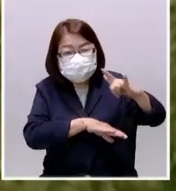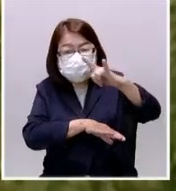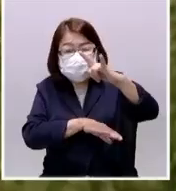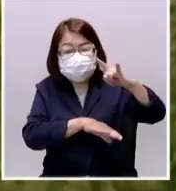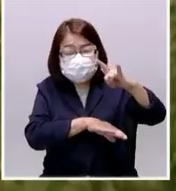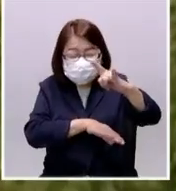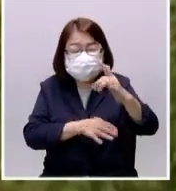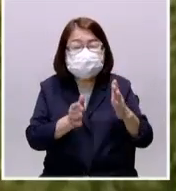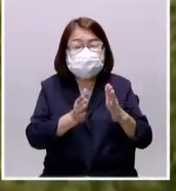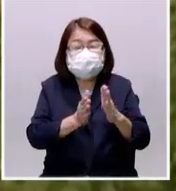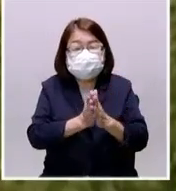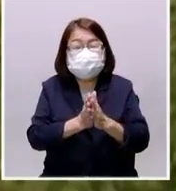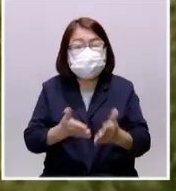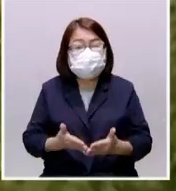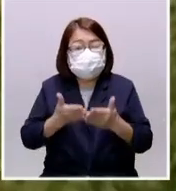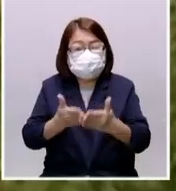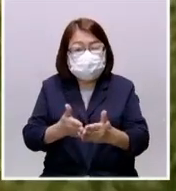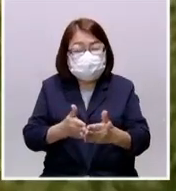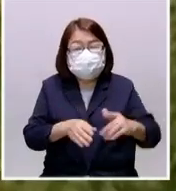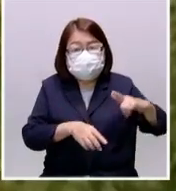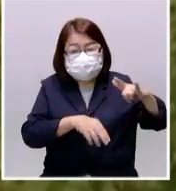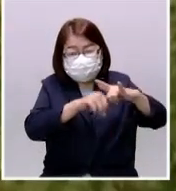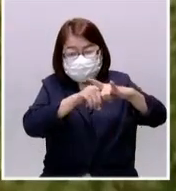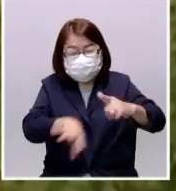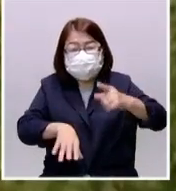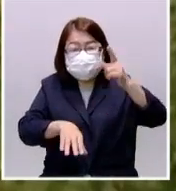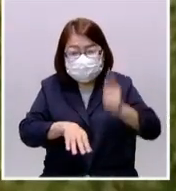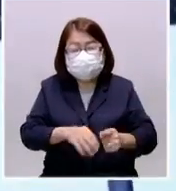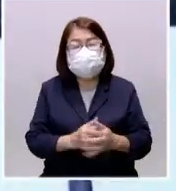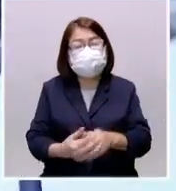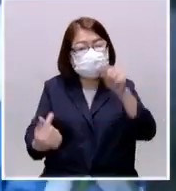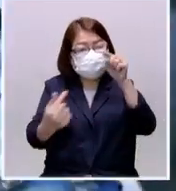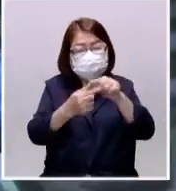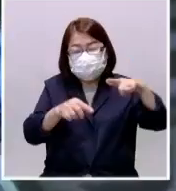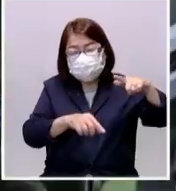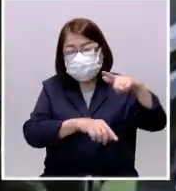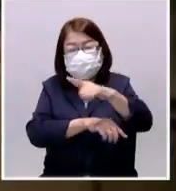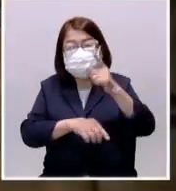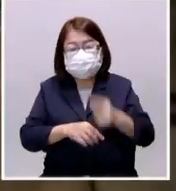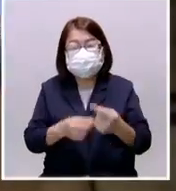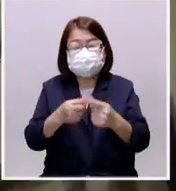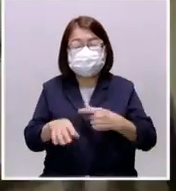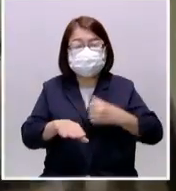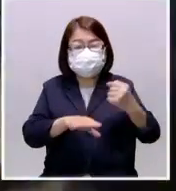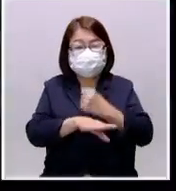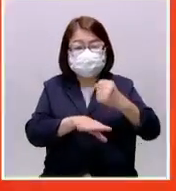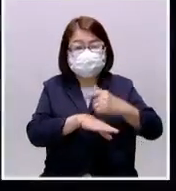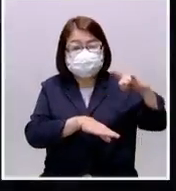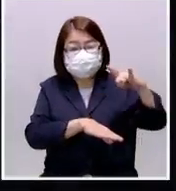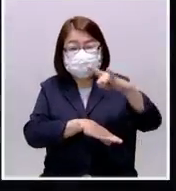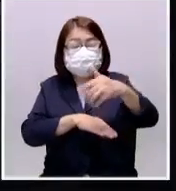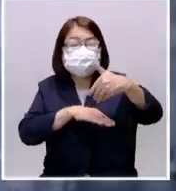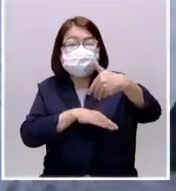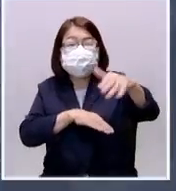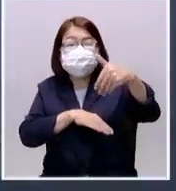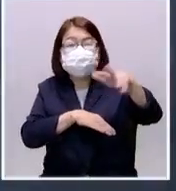ใช้กระสุนจริงและอาวุธนำวิถีที่มีความแม่นยำสำหรับเป้าหมายที่เฉพาะเจาะจงการซ้อมรบจะเกิดขึ้นในน่านน้ำนอกชาย